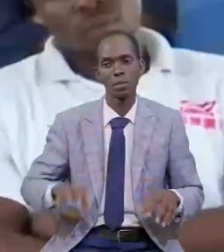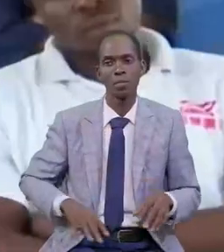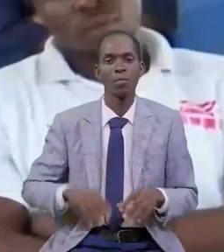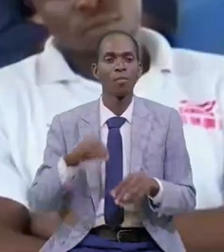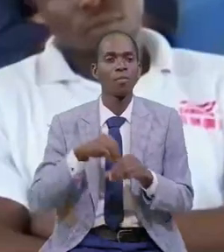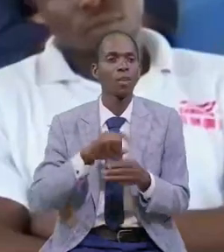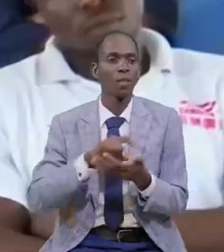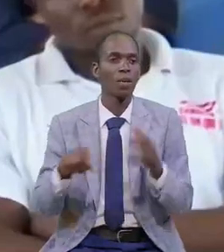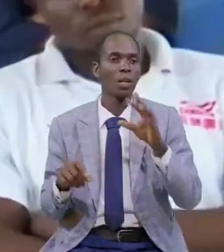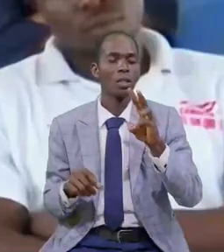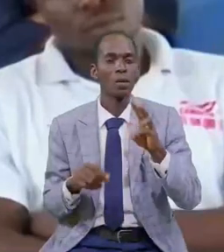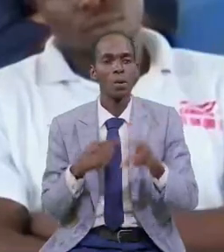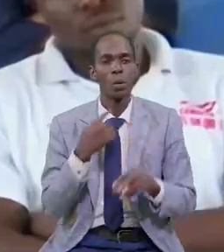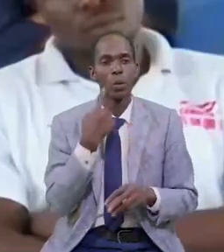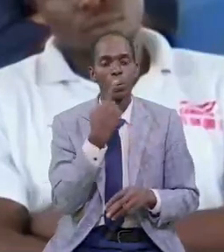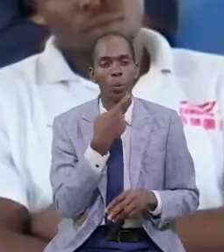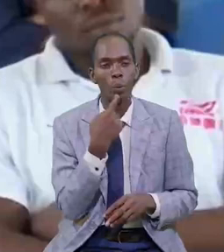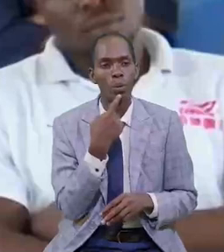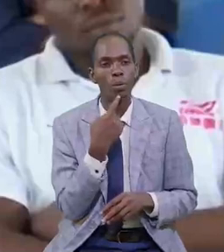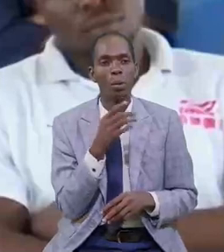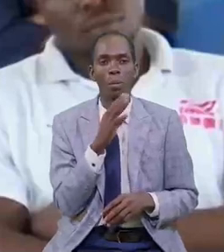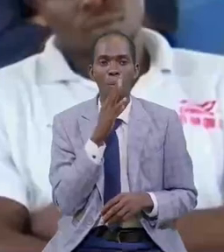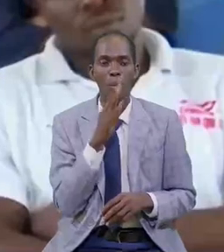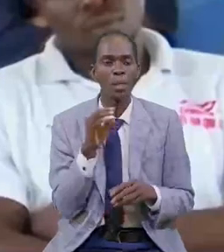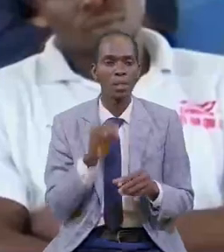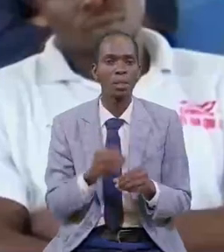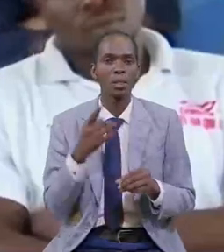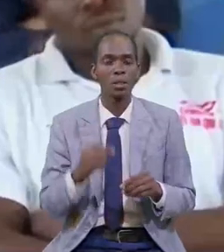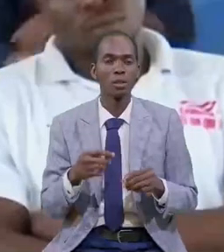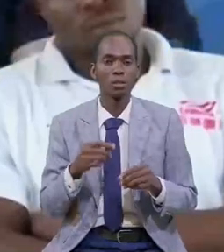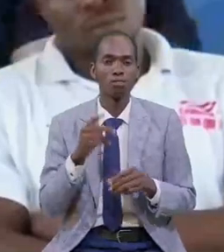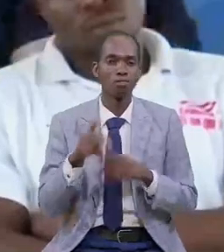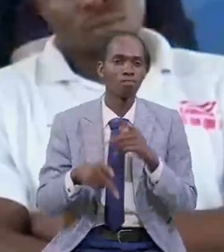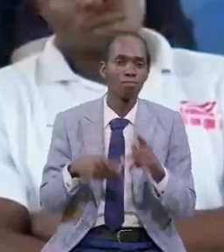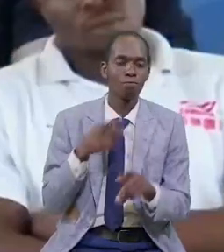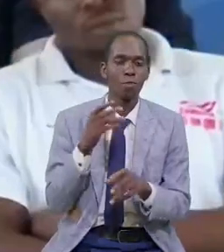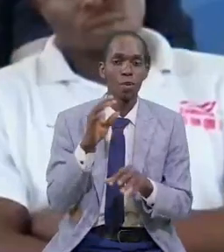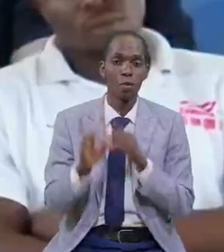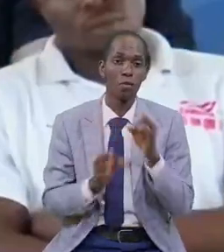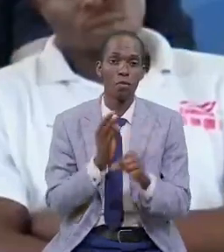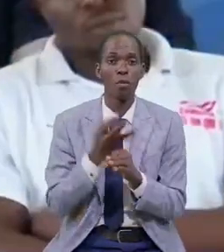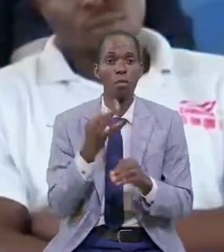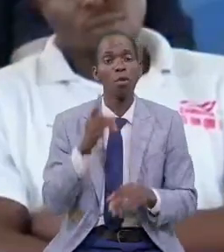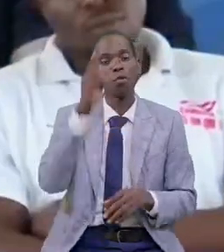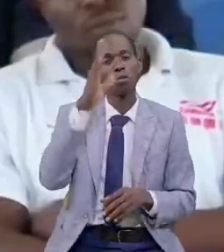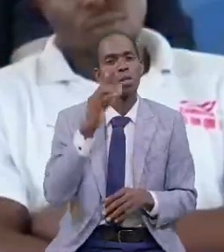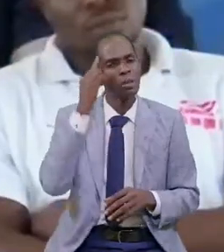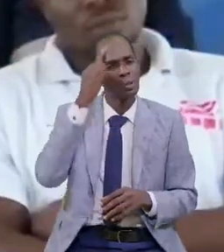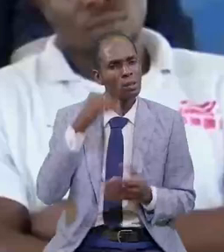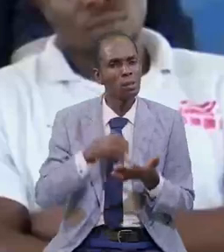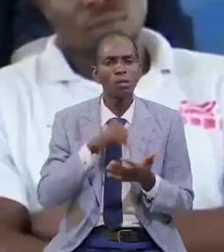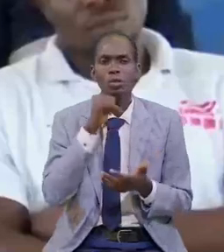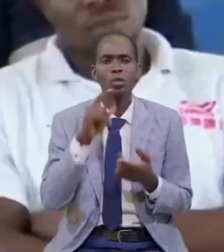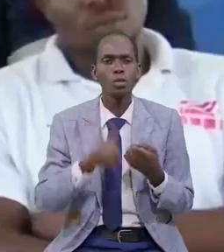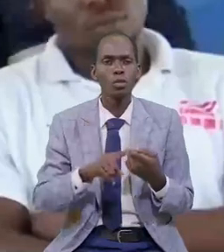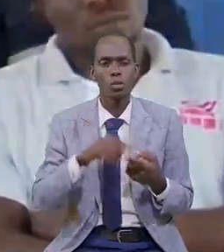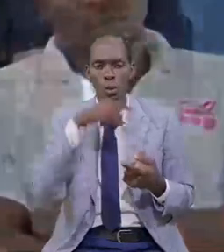dit lequel existant en forme de Dieu n'a point regardé comme une proie à arracher d'être